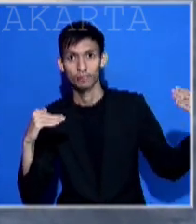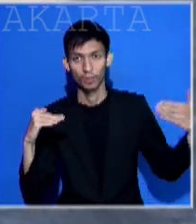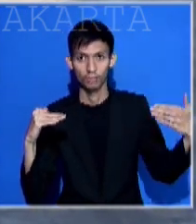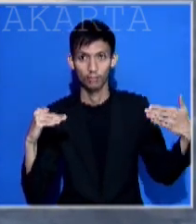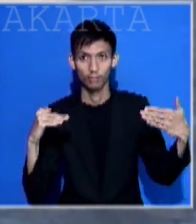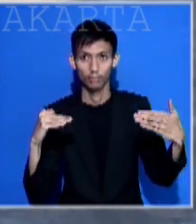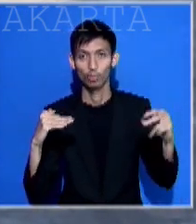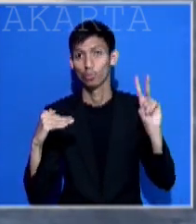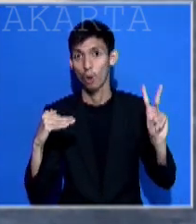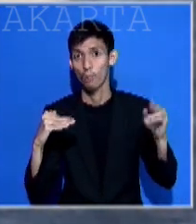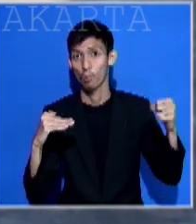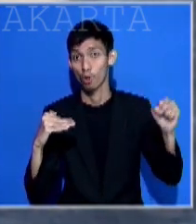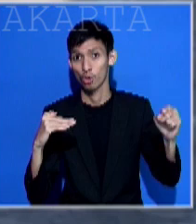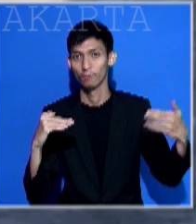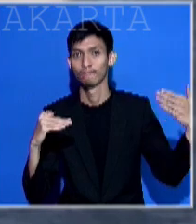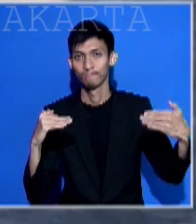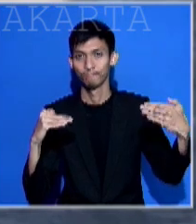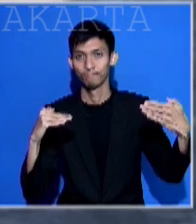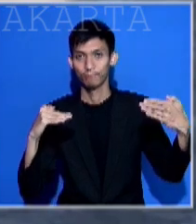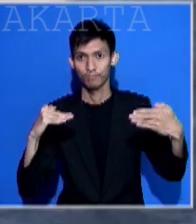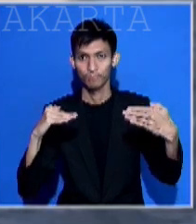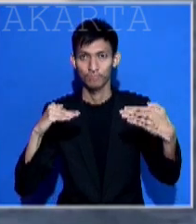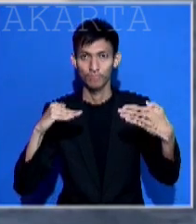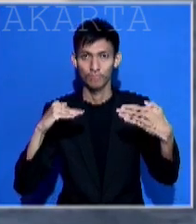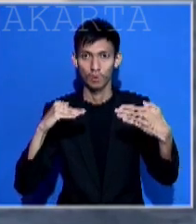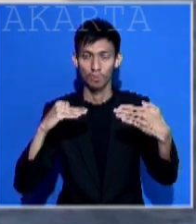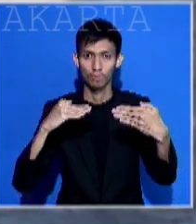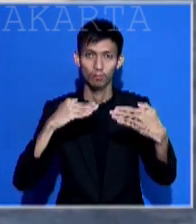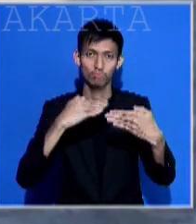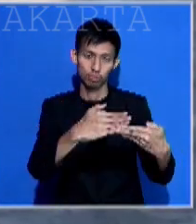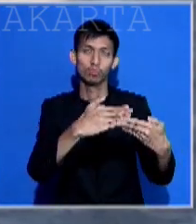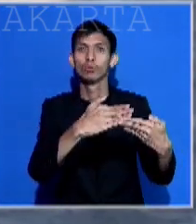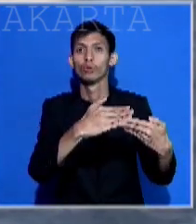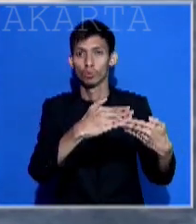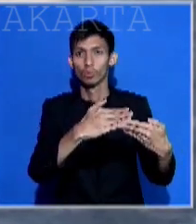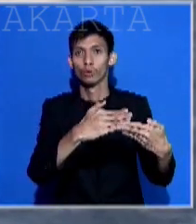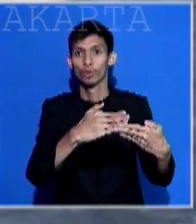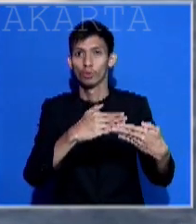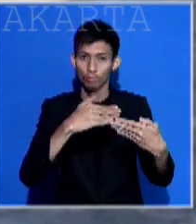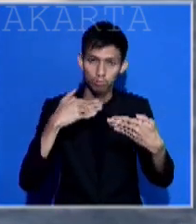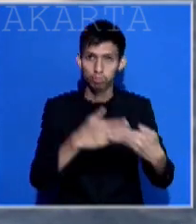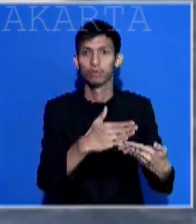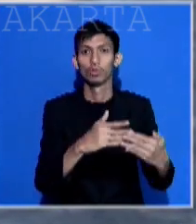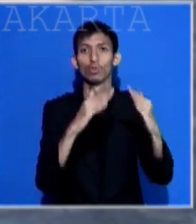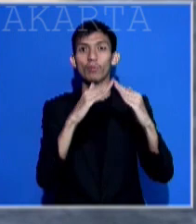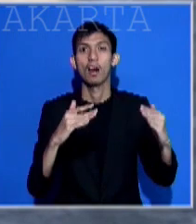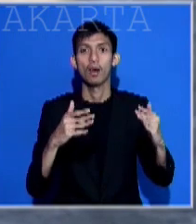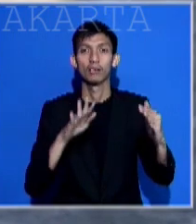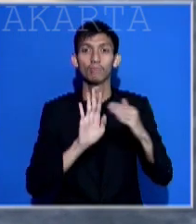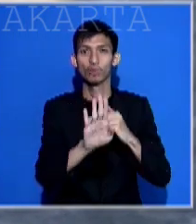Fat Yamaha Mio, kemudian menabrak lagi pagar rumah warga,